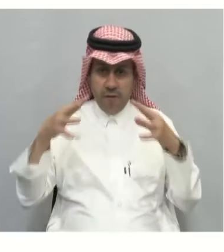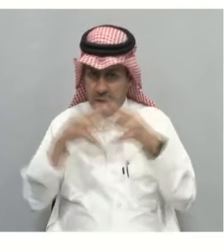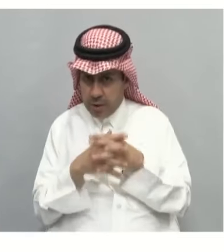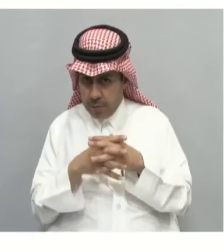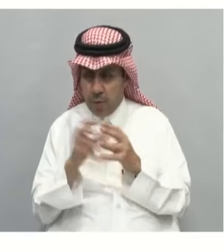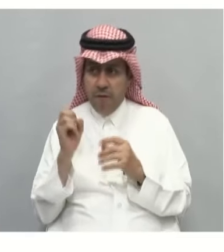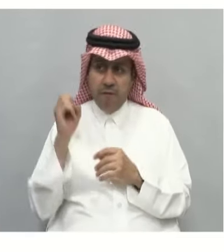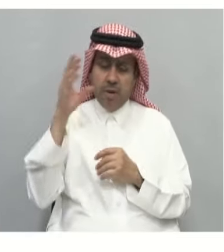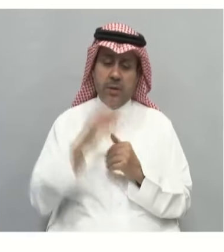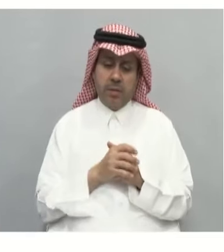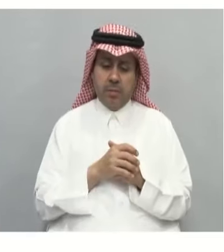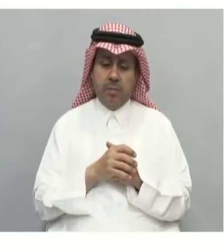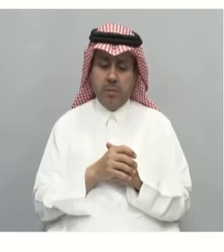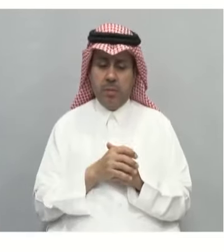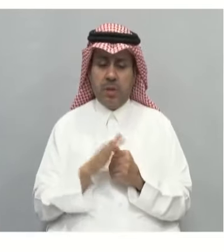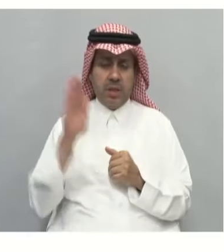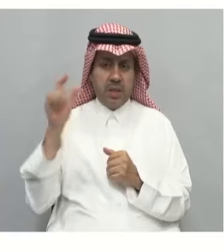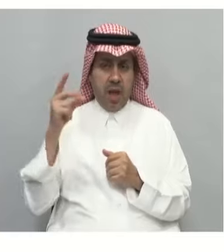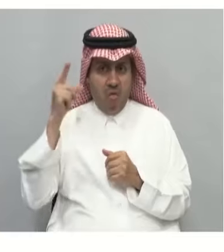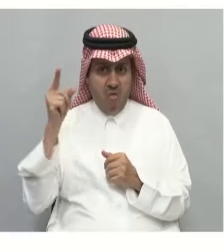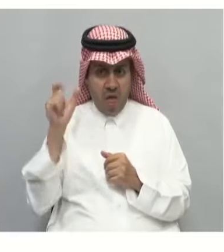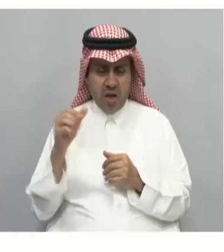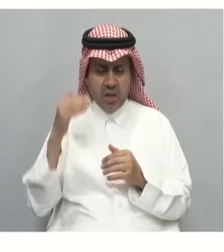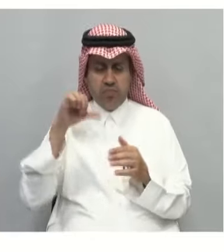وصلاه الفجر اسانا به